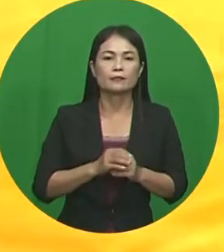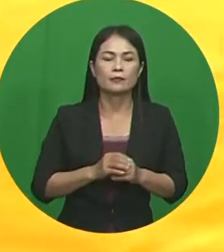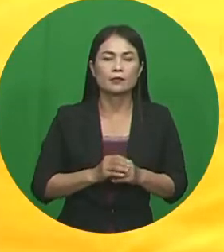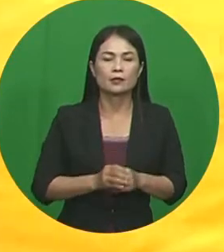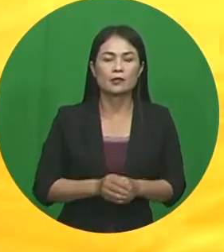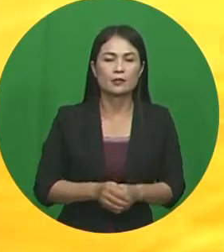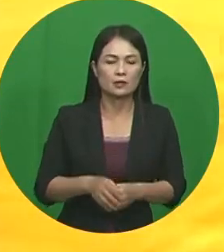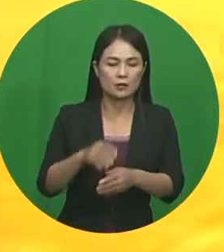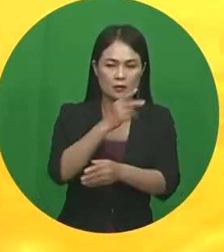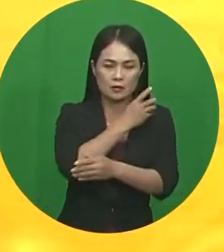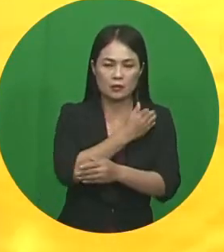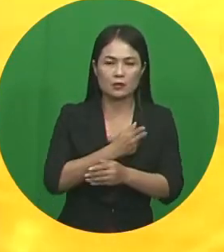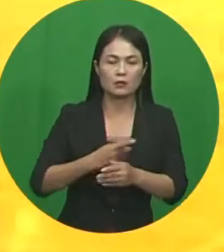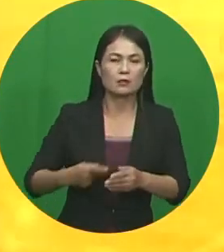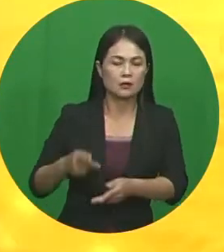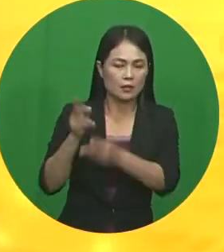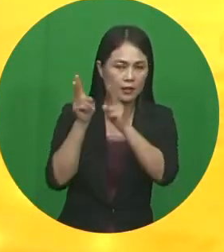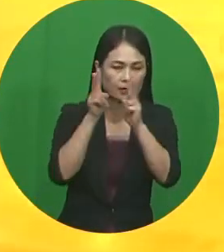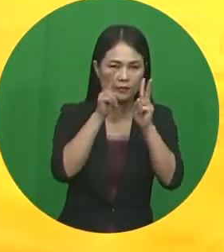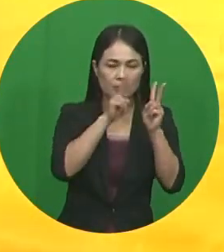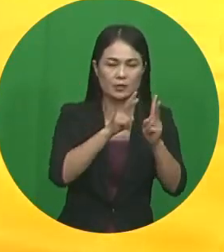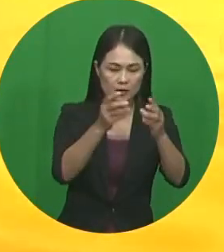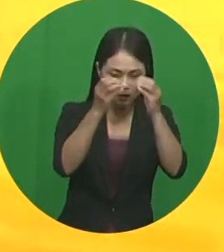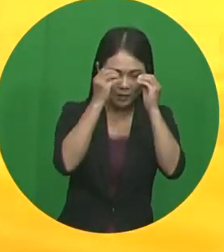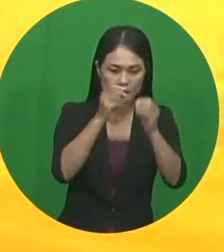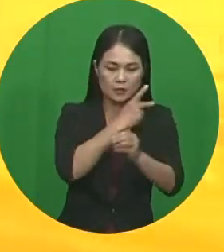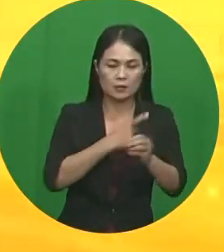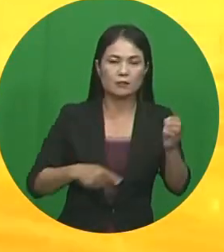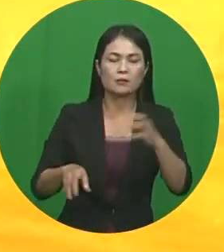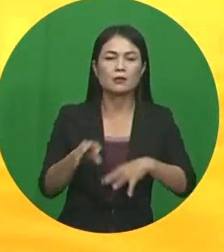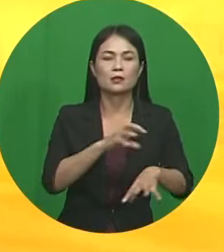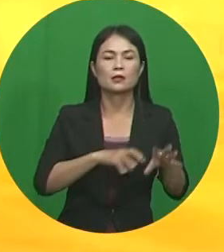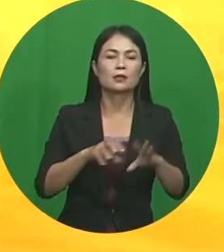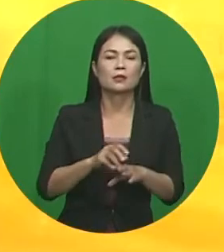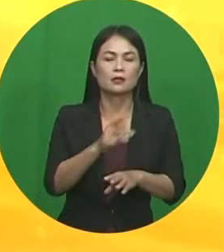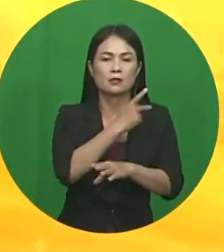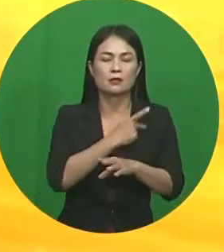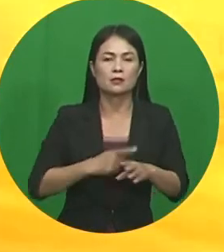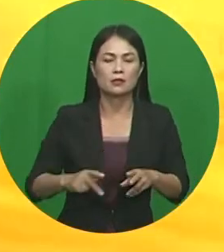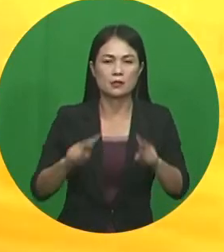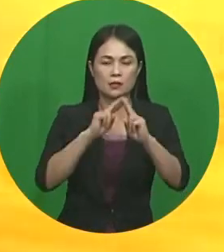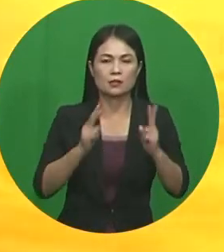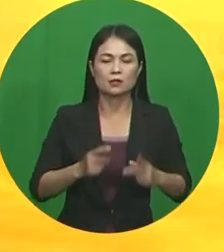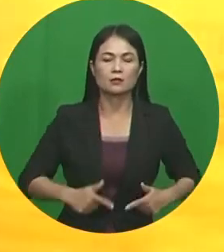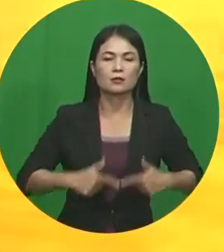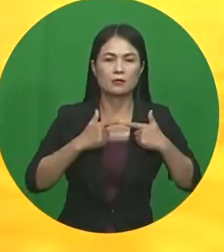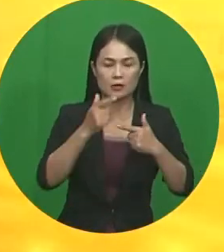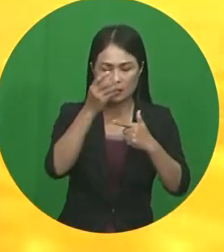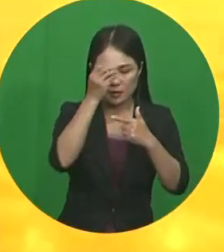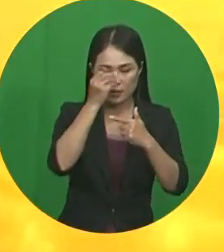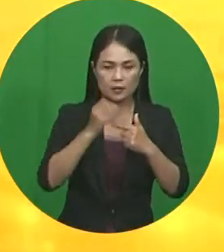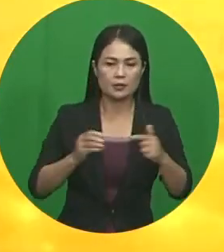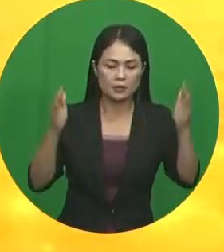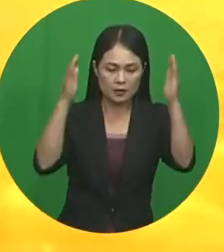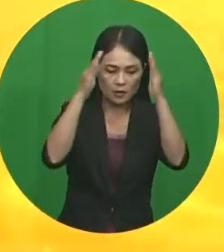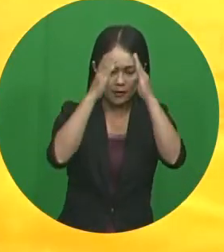សូមស្ដេចយាងតូចនិងទស្សនាព័ត៌មានព្រះរាជសកម្មភាពព្រះករុណាជាអម្ចាស់ជីវិតលើត្បូងព្រះមហា